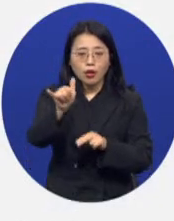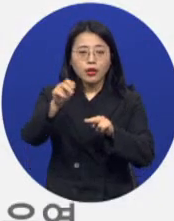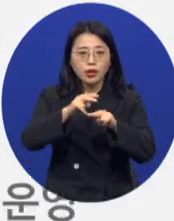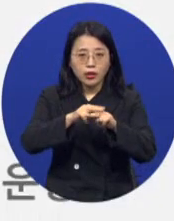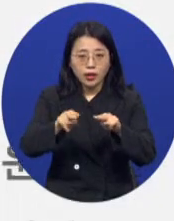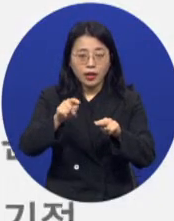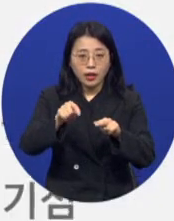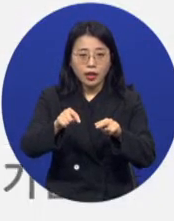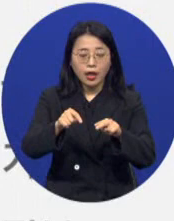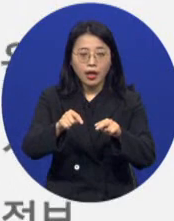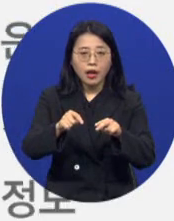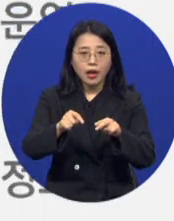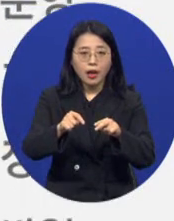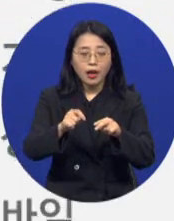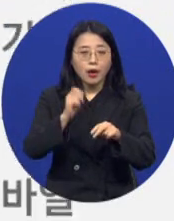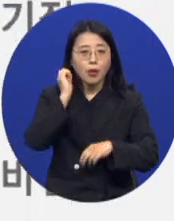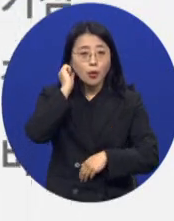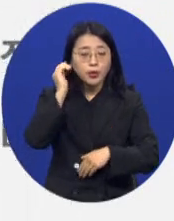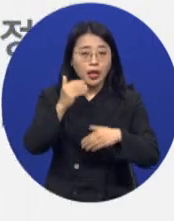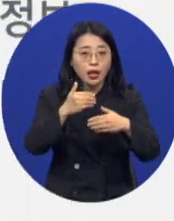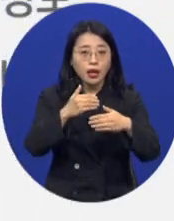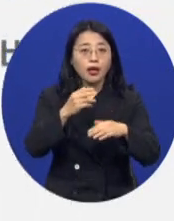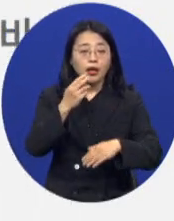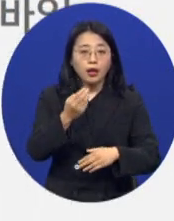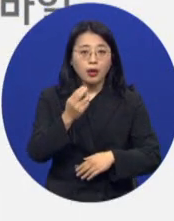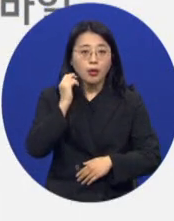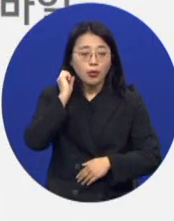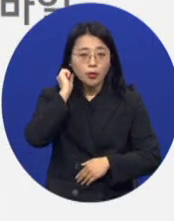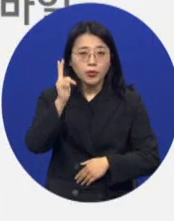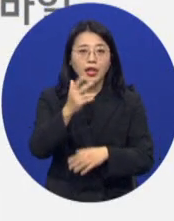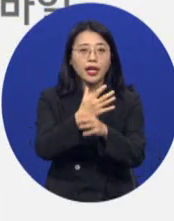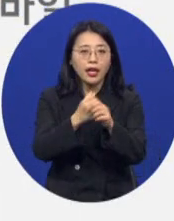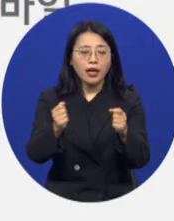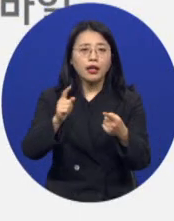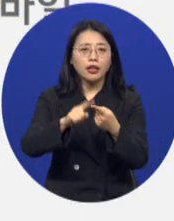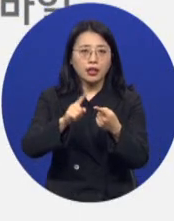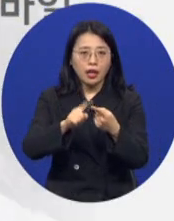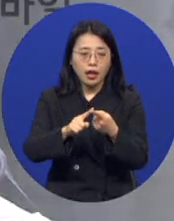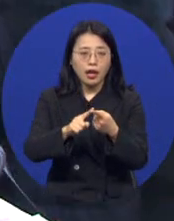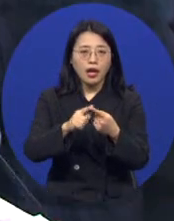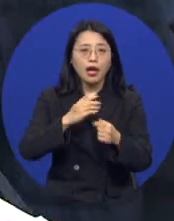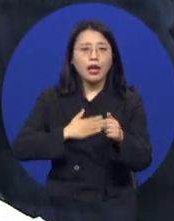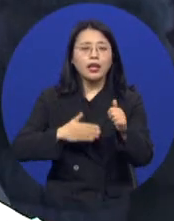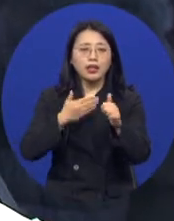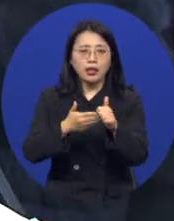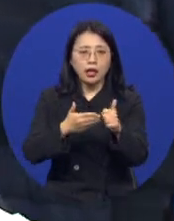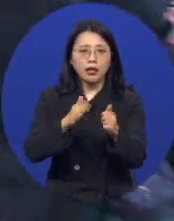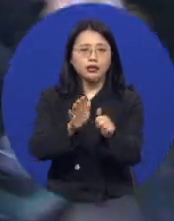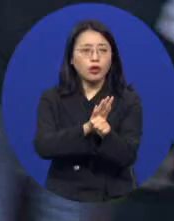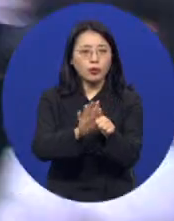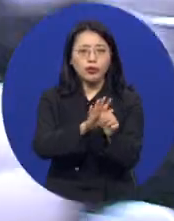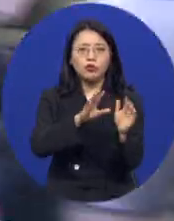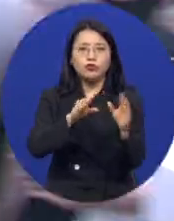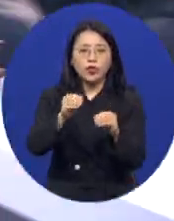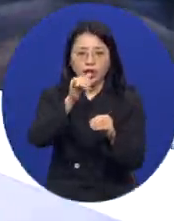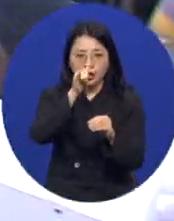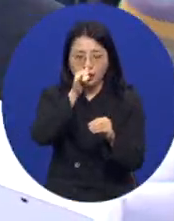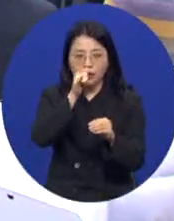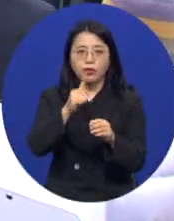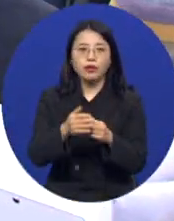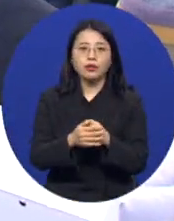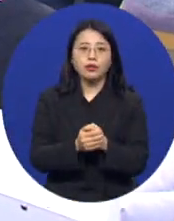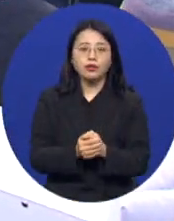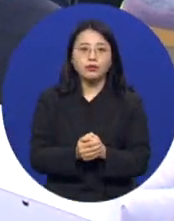빈 객실 정보 등을 제공하기 위한 모바일 체류객 지원 서비스도 가동이 중단돼 도움이 되지 못했습니다. MBC